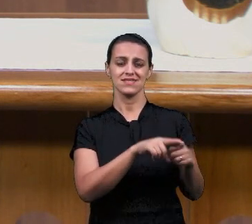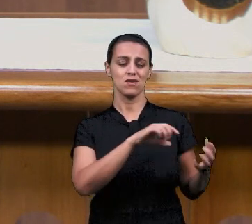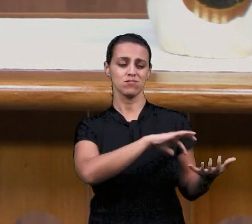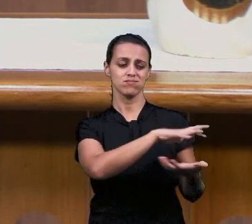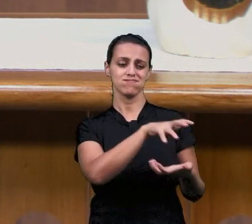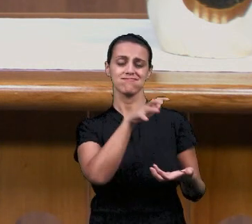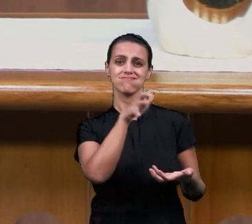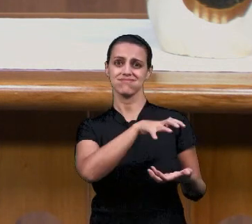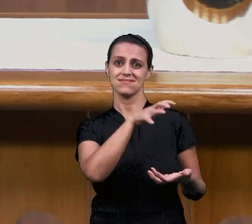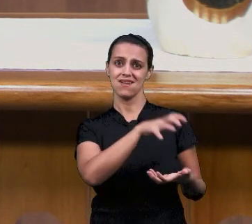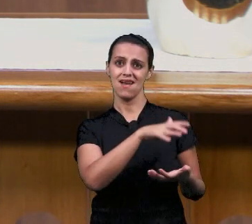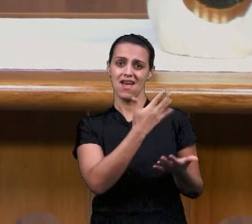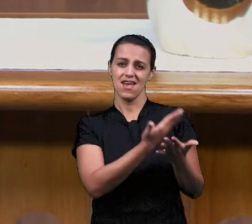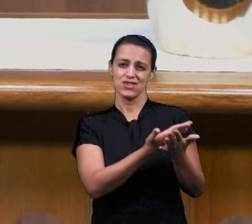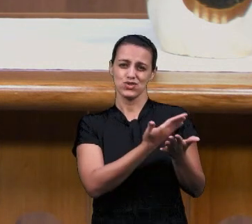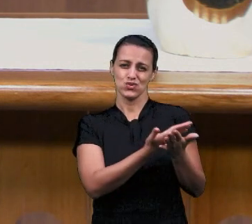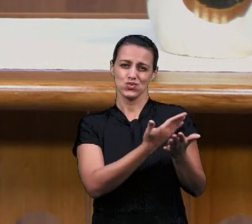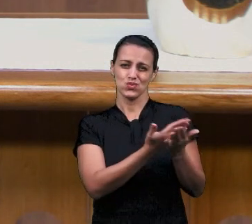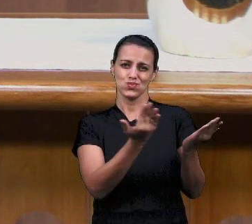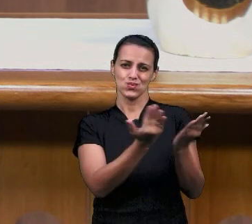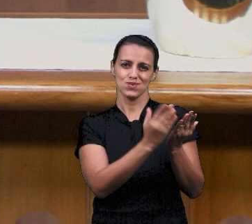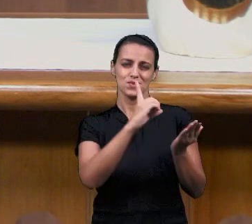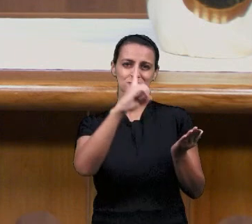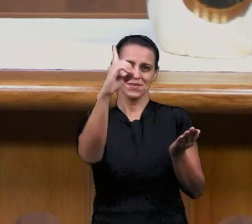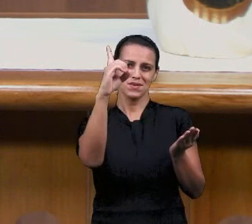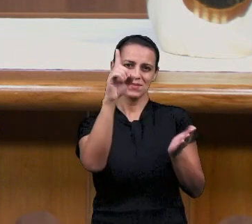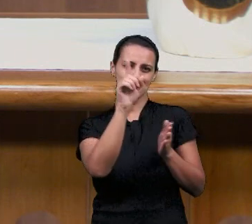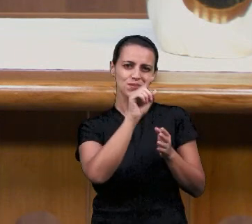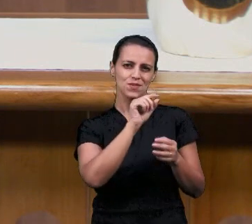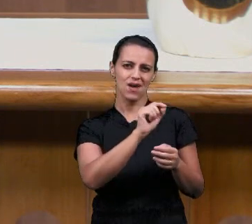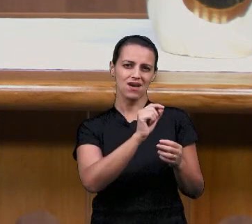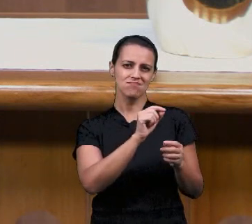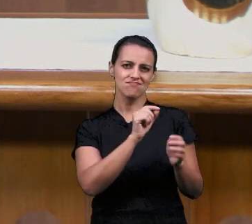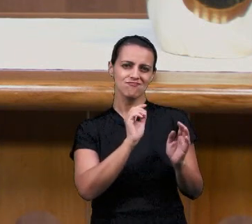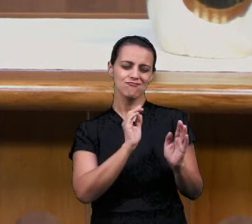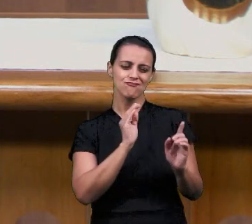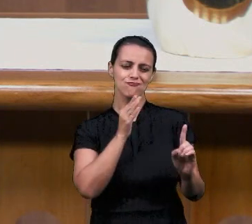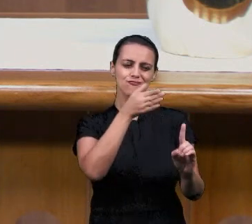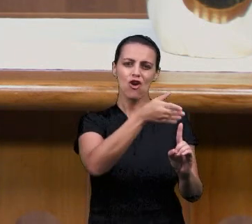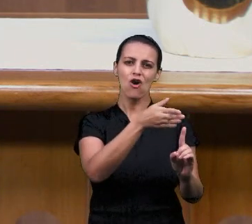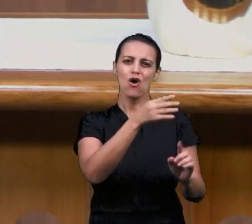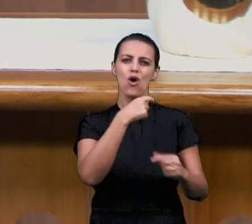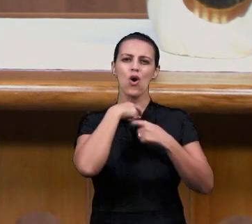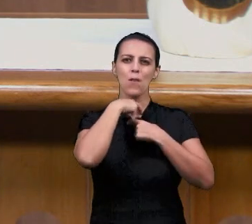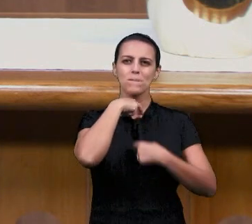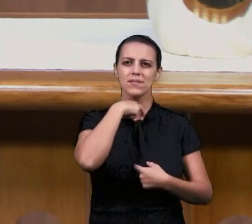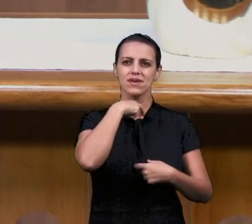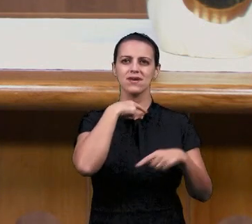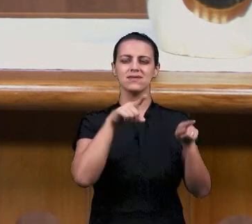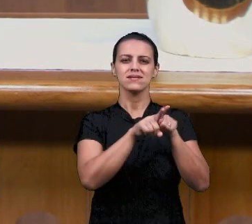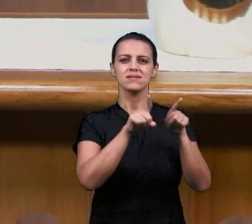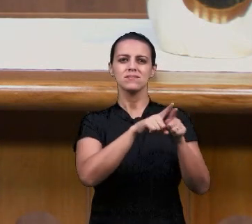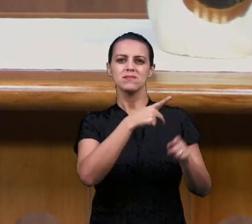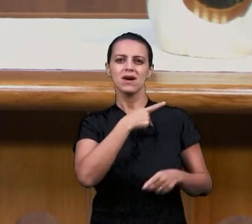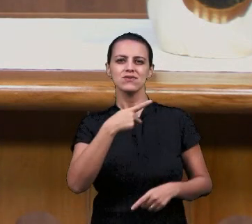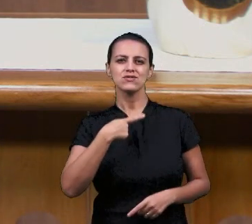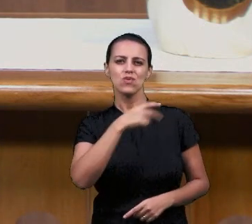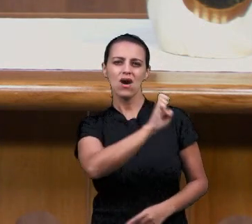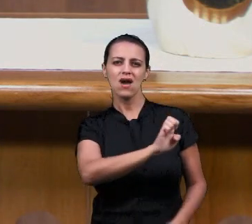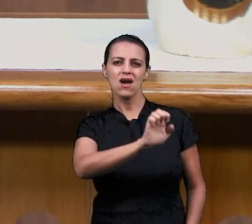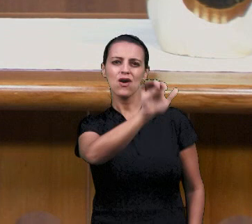transmission d'une étude biblique dirigée à nos frères et sœurs ouvriers, pasteurs de toute l'Europe